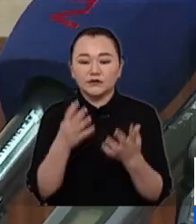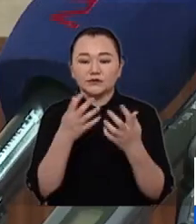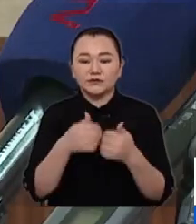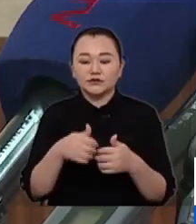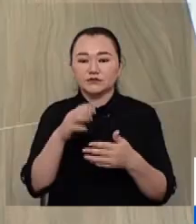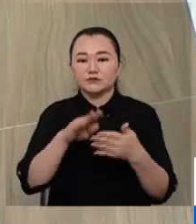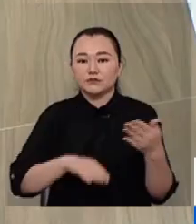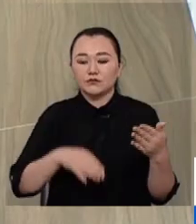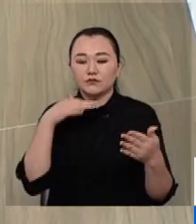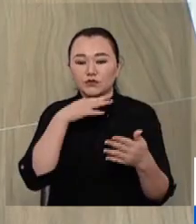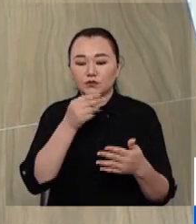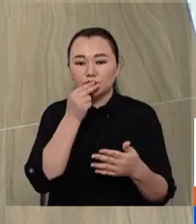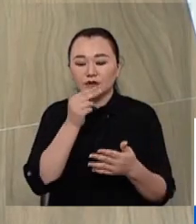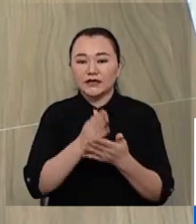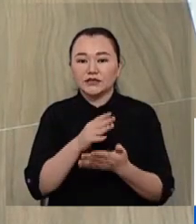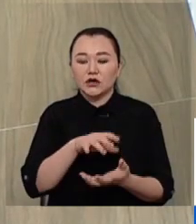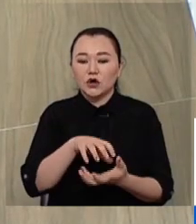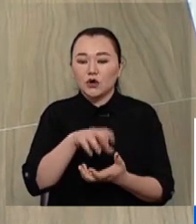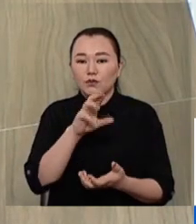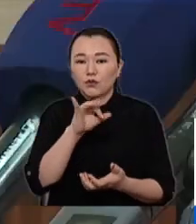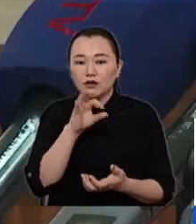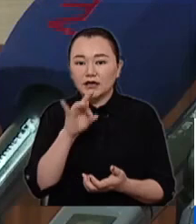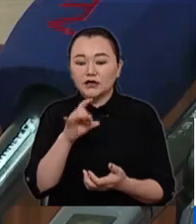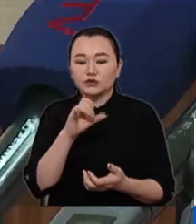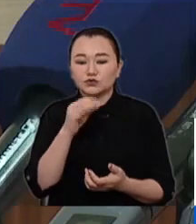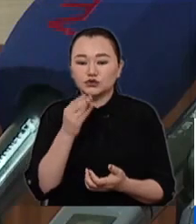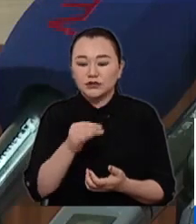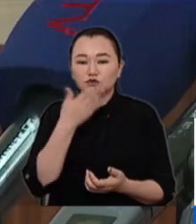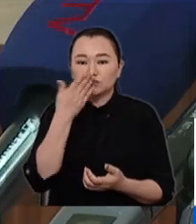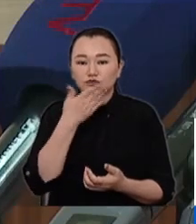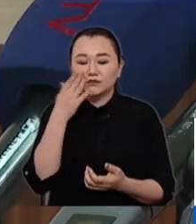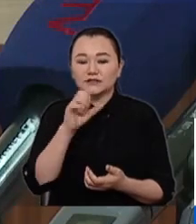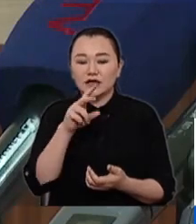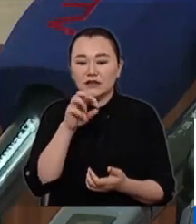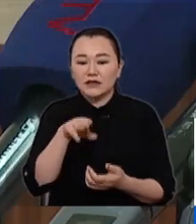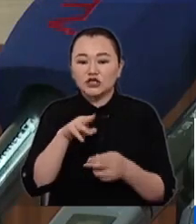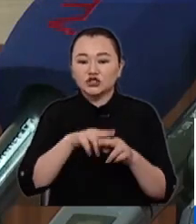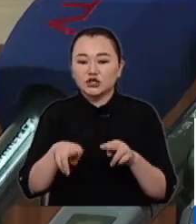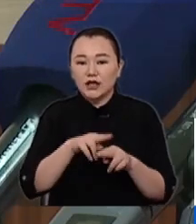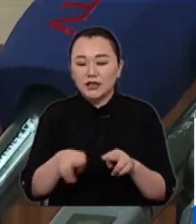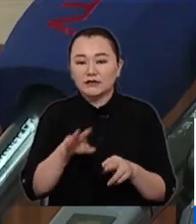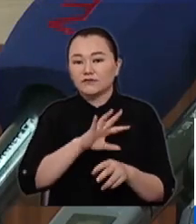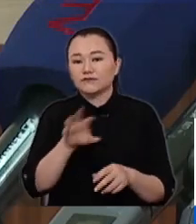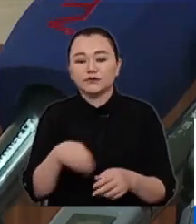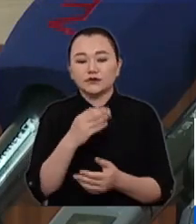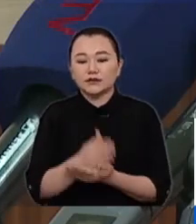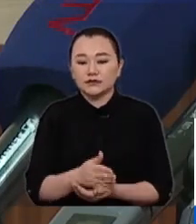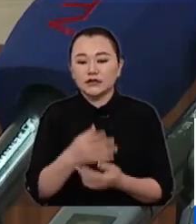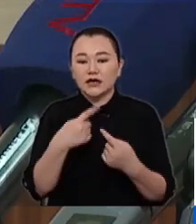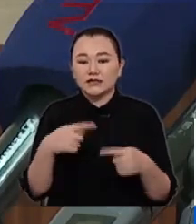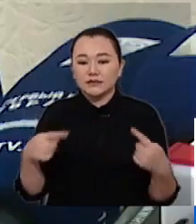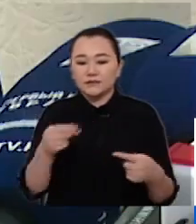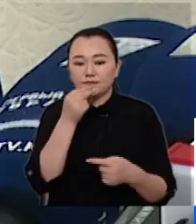Перечисляются многие продукты. Есть и бургеры, есть и суши, есть и супы, есть и салаты, то есть и шоколадки. То есть абсолютное